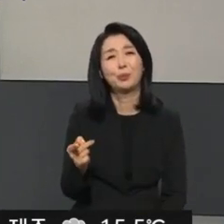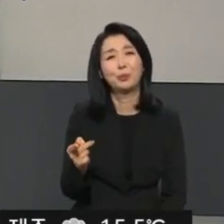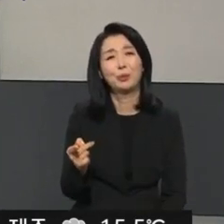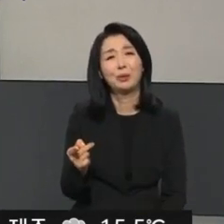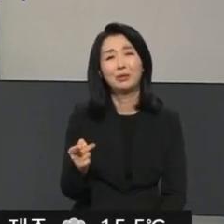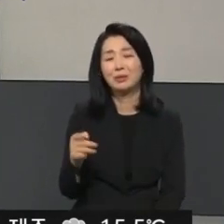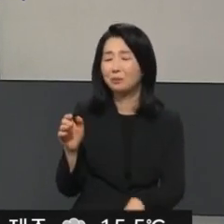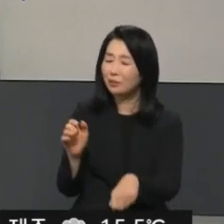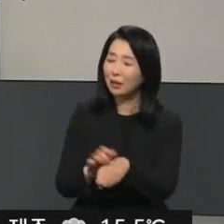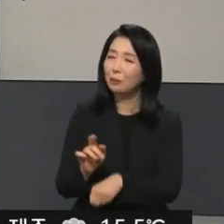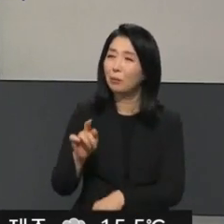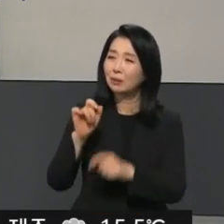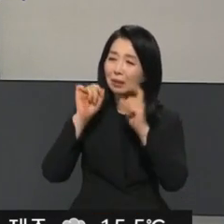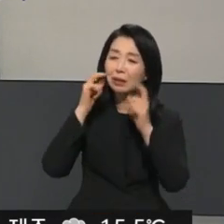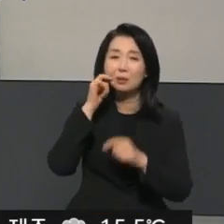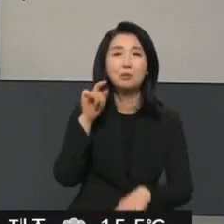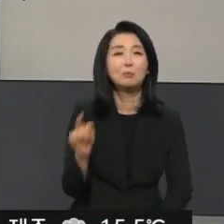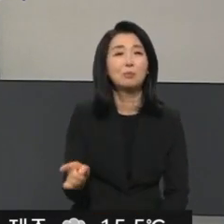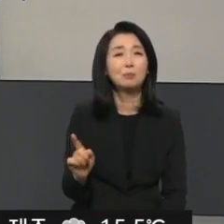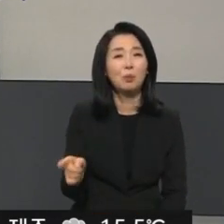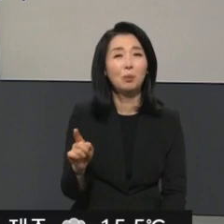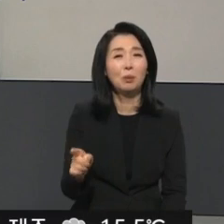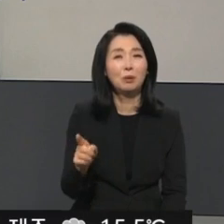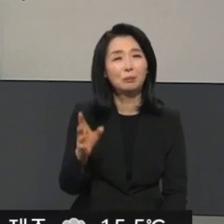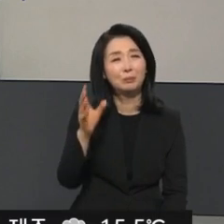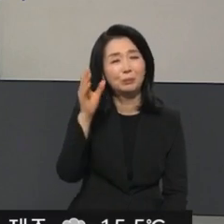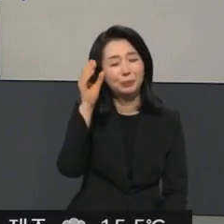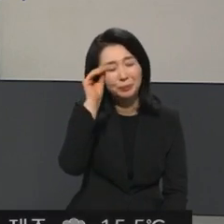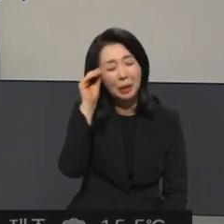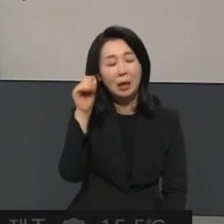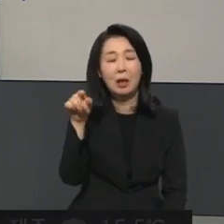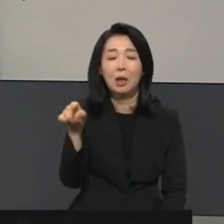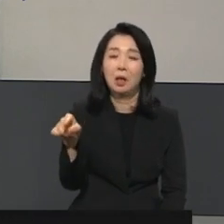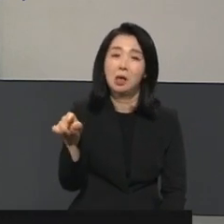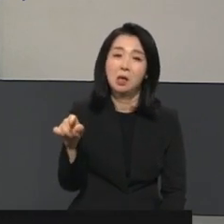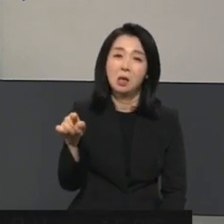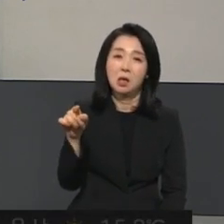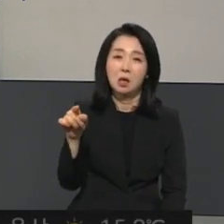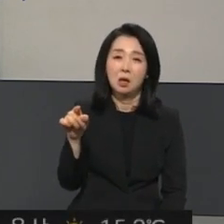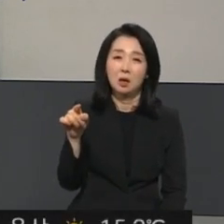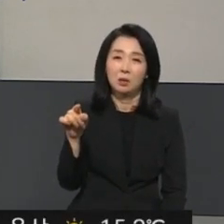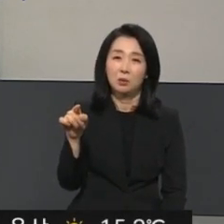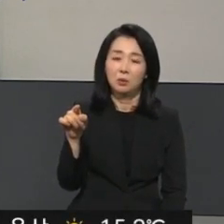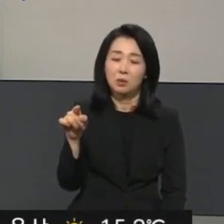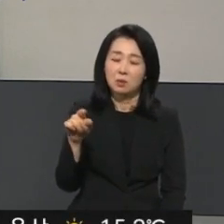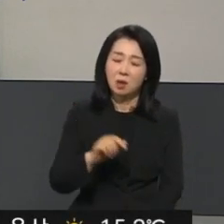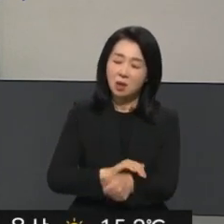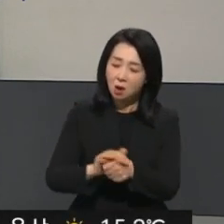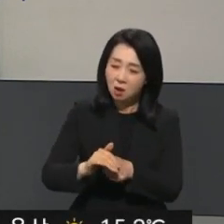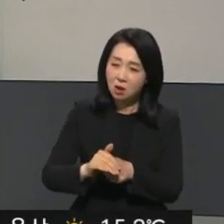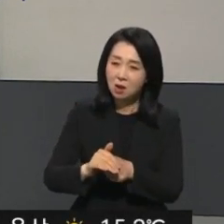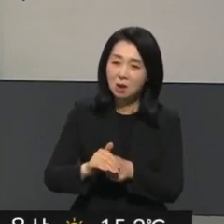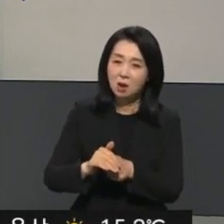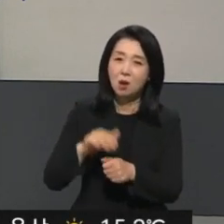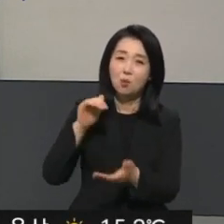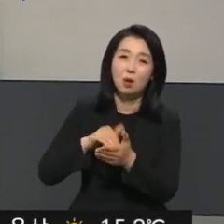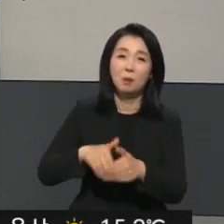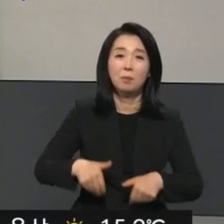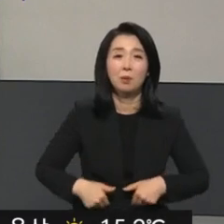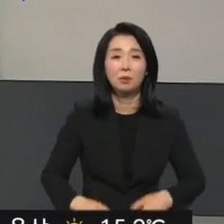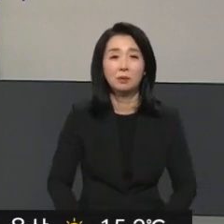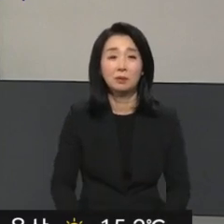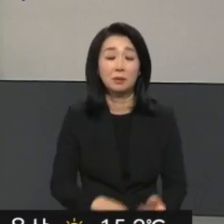뭐가 잘못됐는지 깨닫지 못하는 자신의 무지함과 비열함에 스스로 열등감을 가져야 한다 이렇게 꼬집기도 했습니다